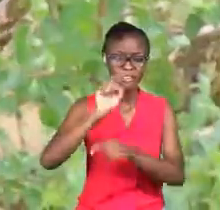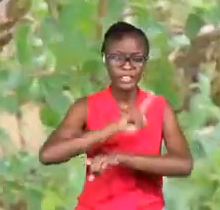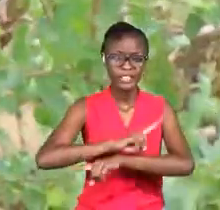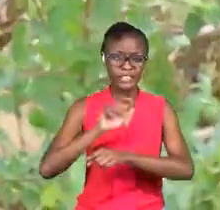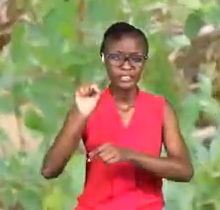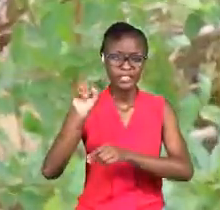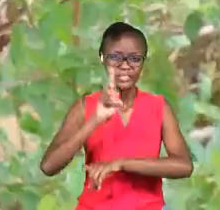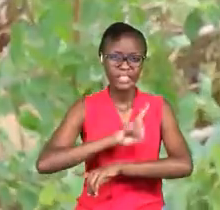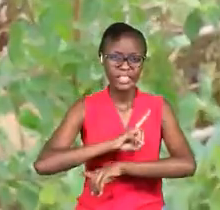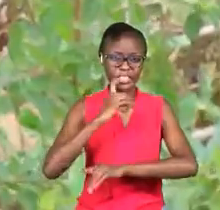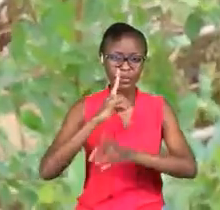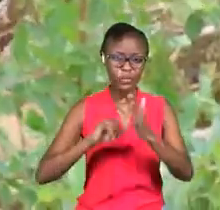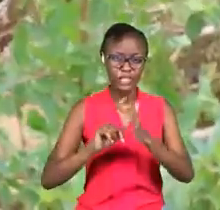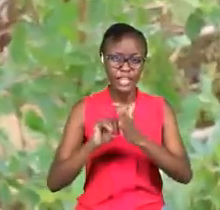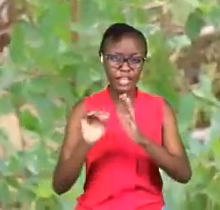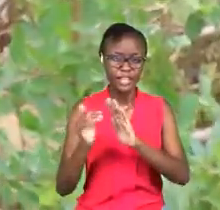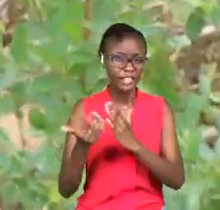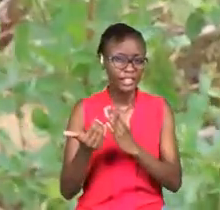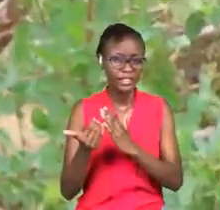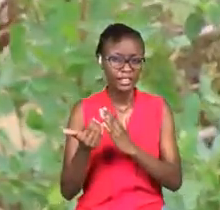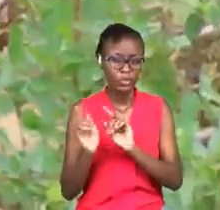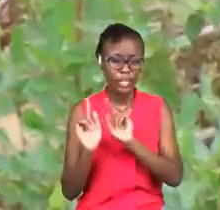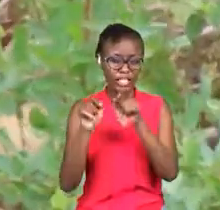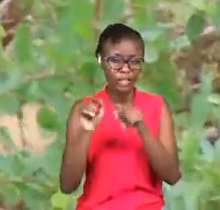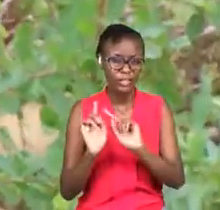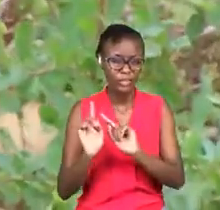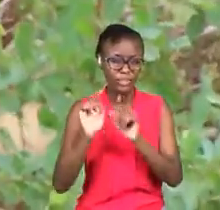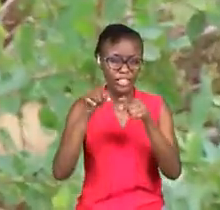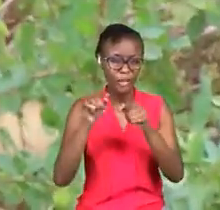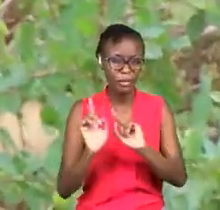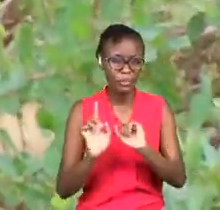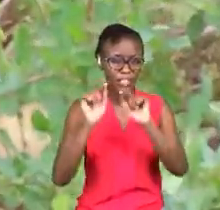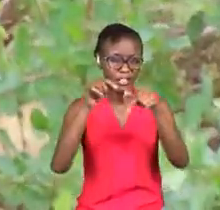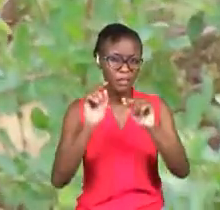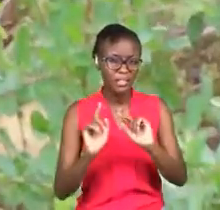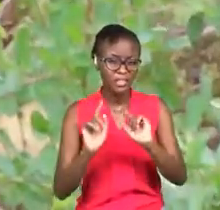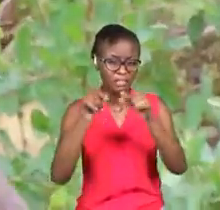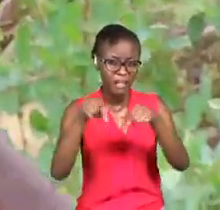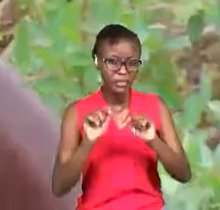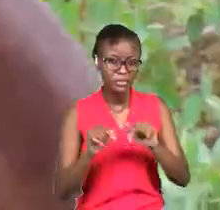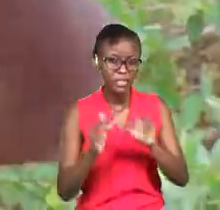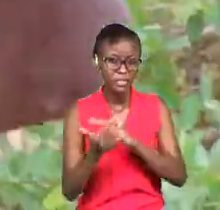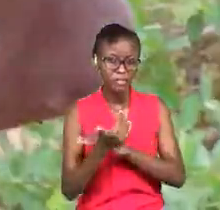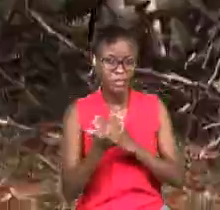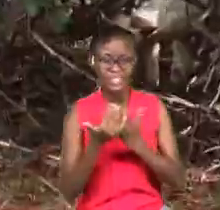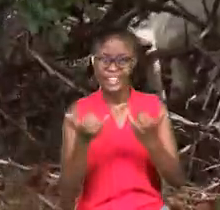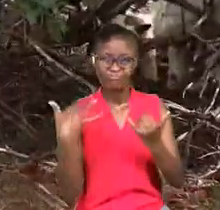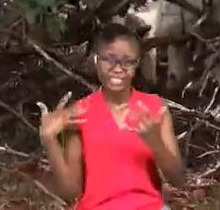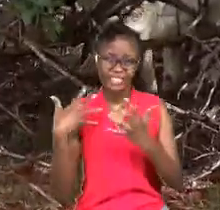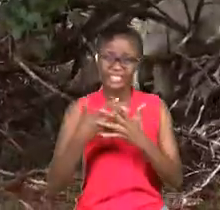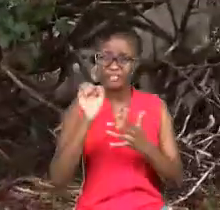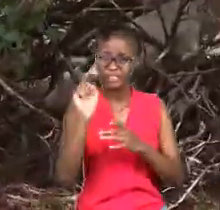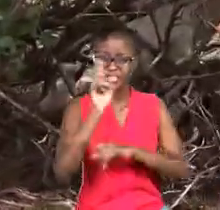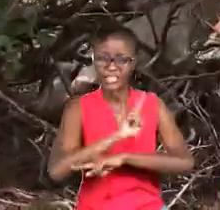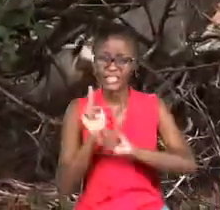kila siku asubuhi saa 12 tunakuja, saa 4 tunakuta, leo usiku amefika siku 5.